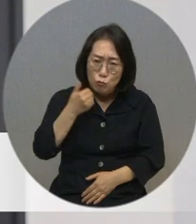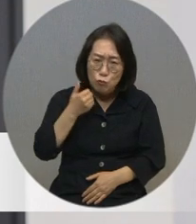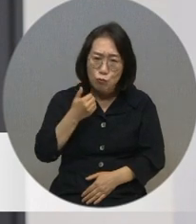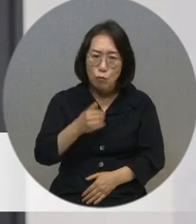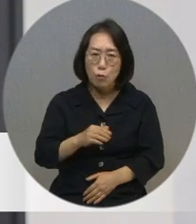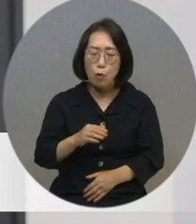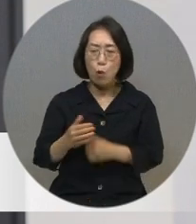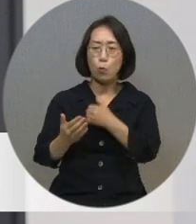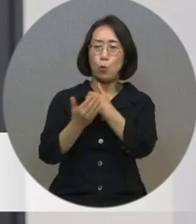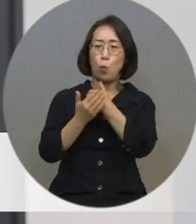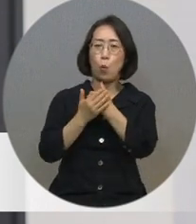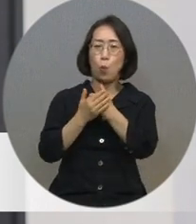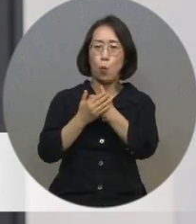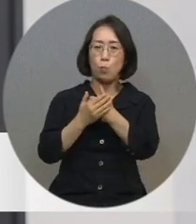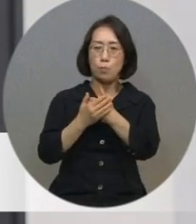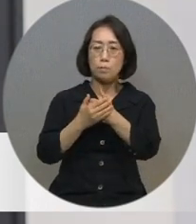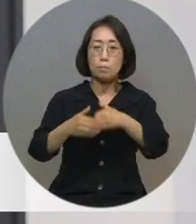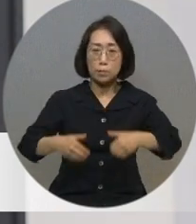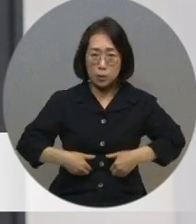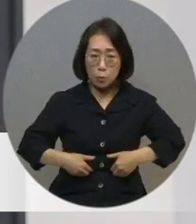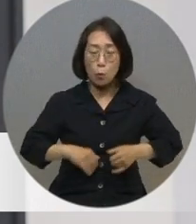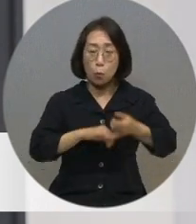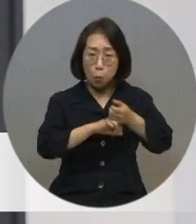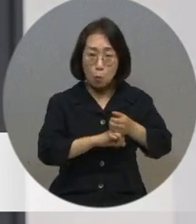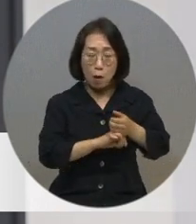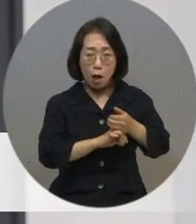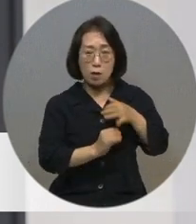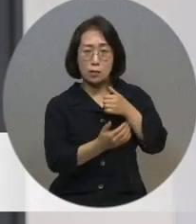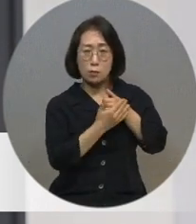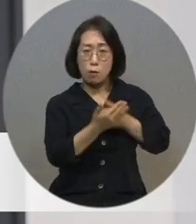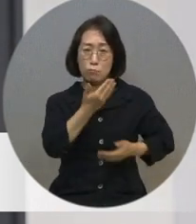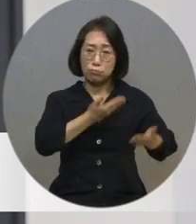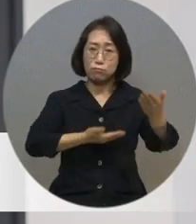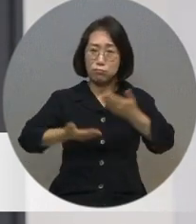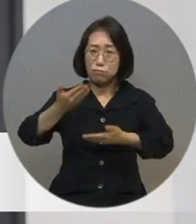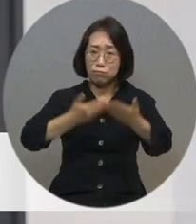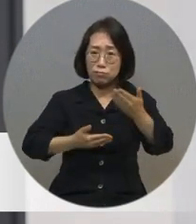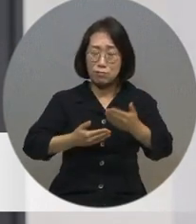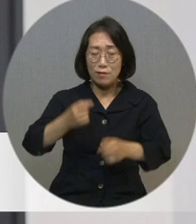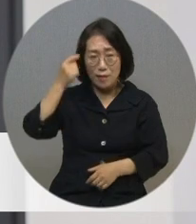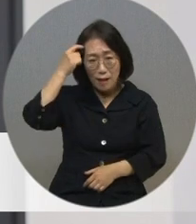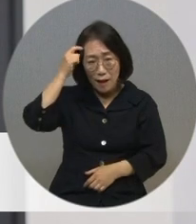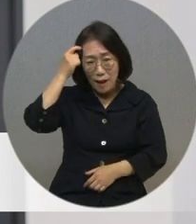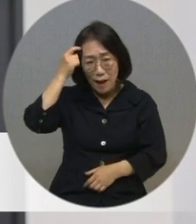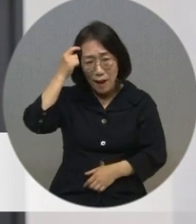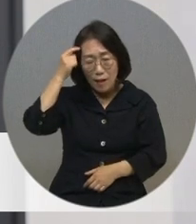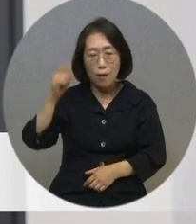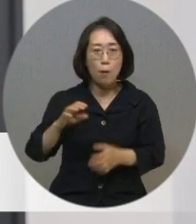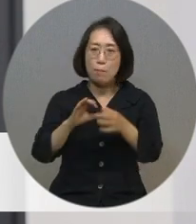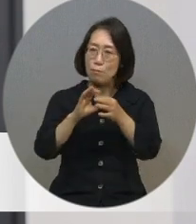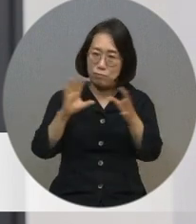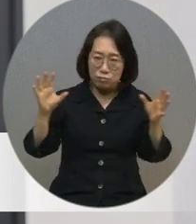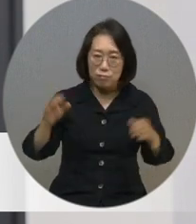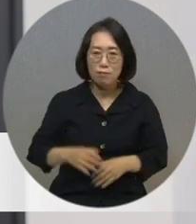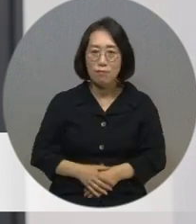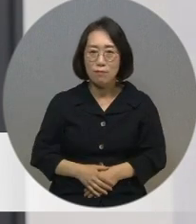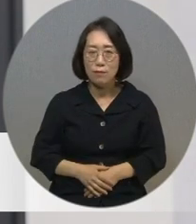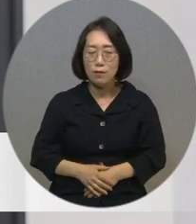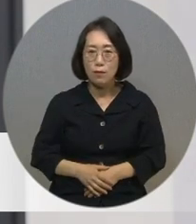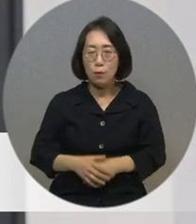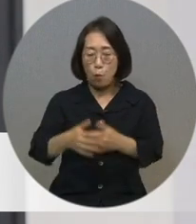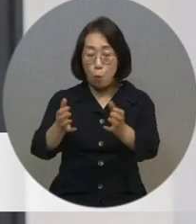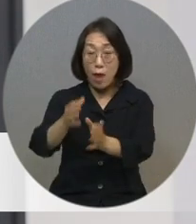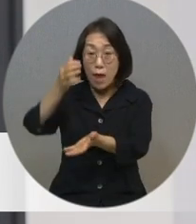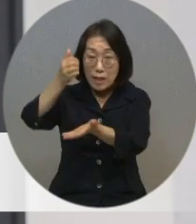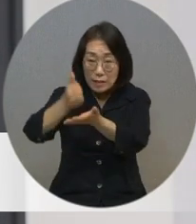누군가에게 도움을 받아야 된다 혹은 어떤 지원을 받아야 된다라고 흔히들 가져온 선입견을 넘어서 최삼기 회장님께서는